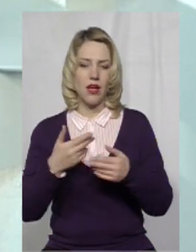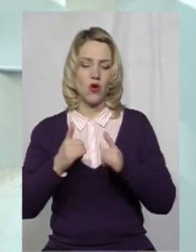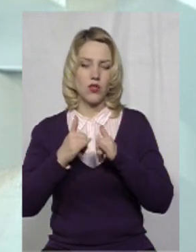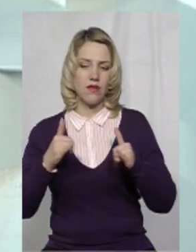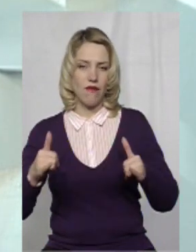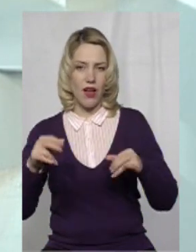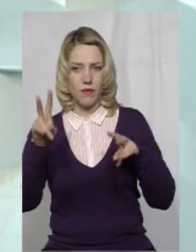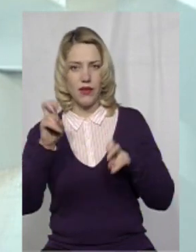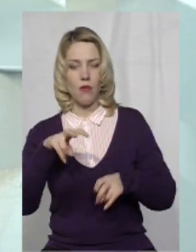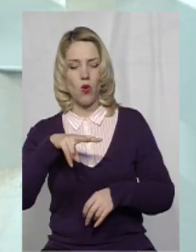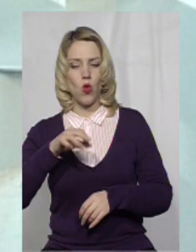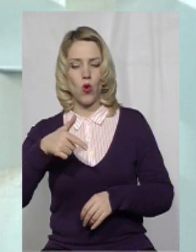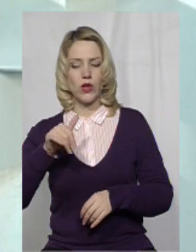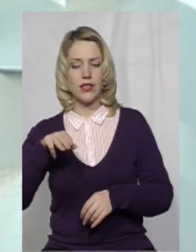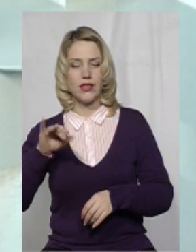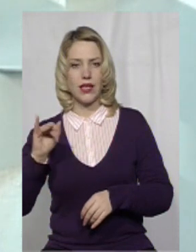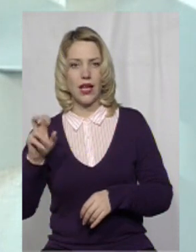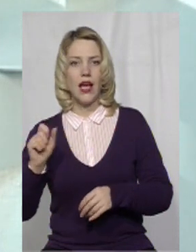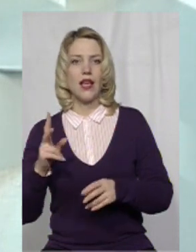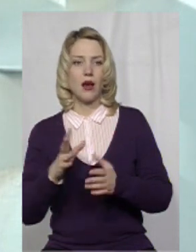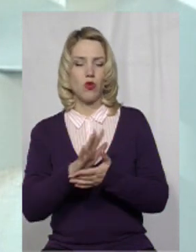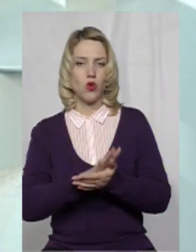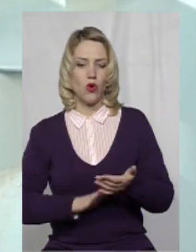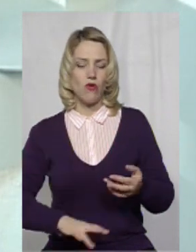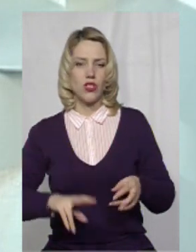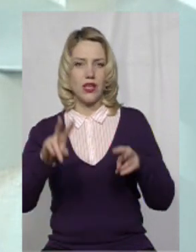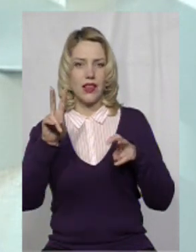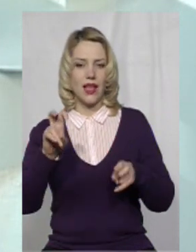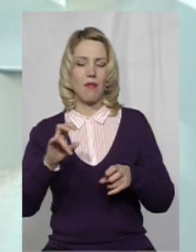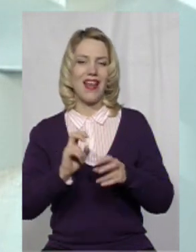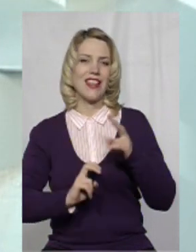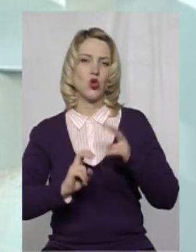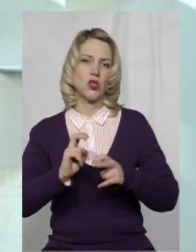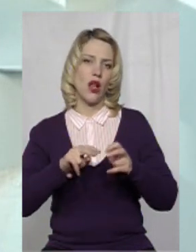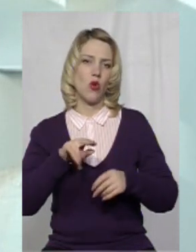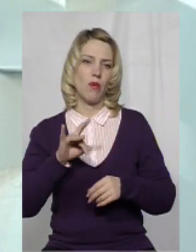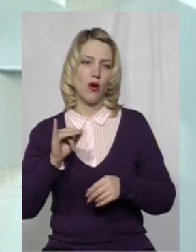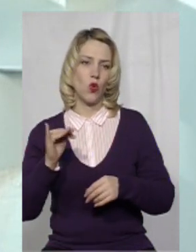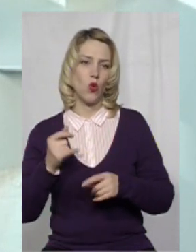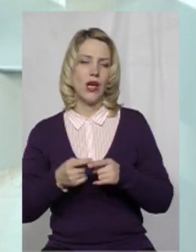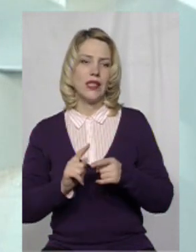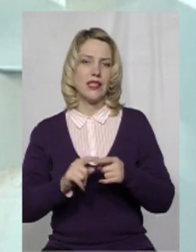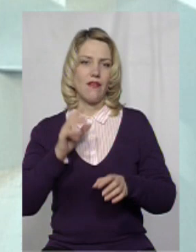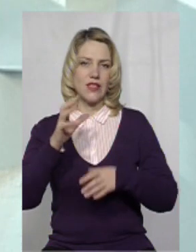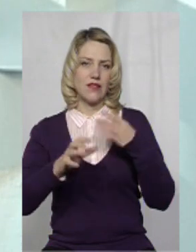логістики у продовженні як розвитку індустріального парку. І така модель у світі, вона називається